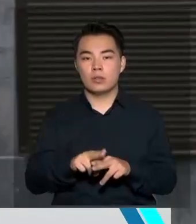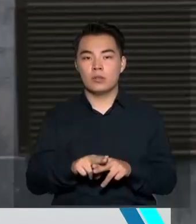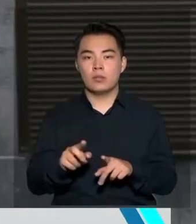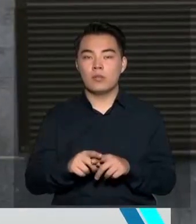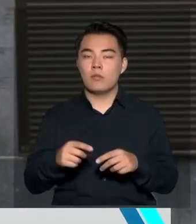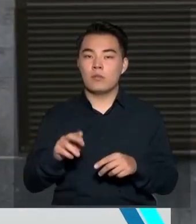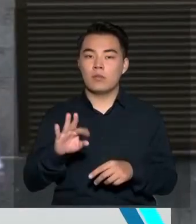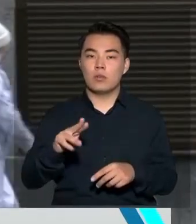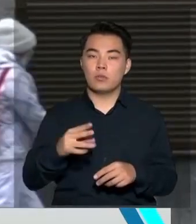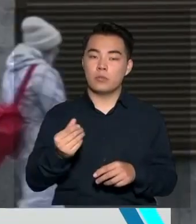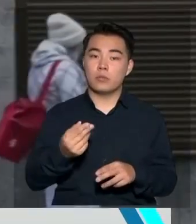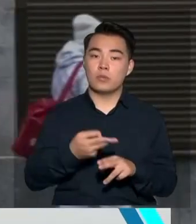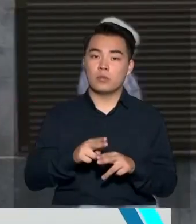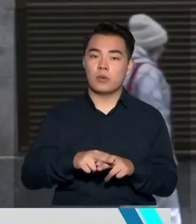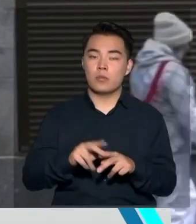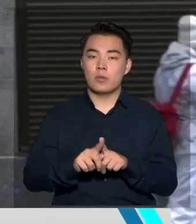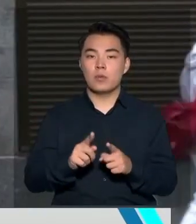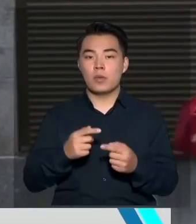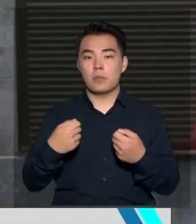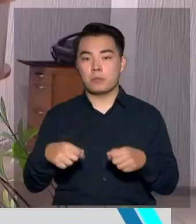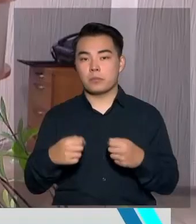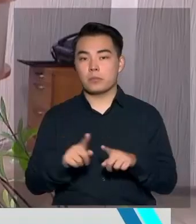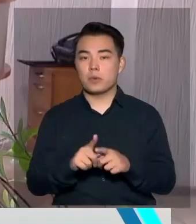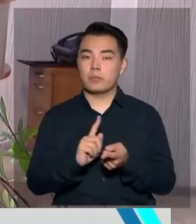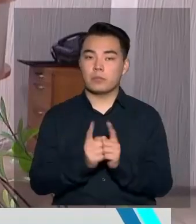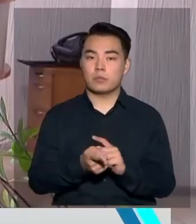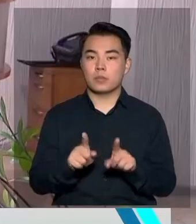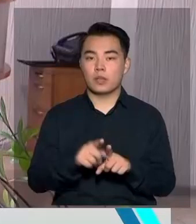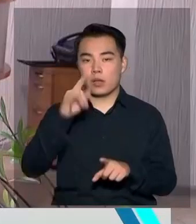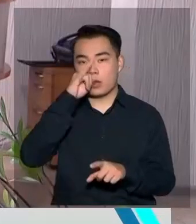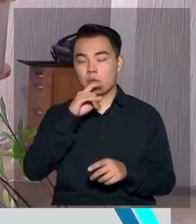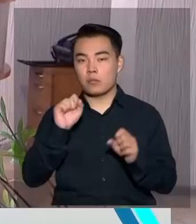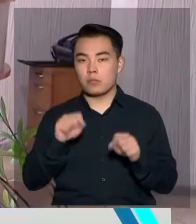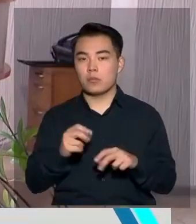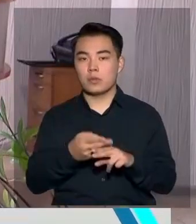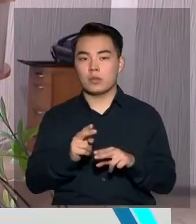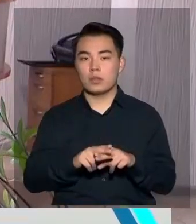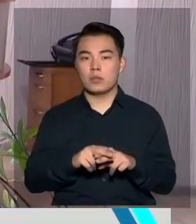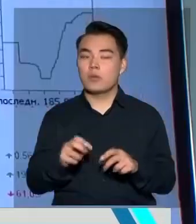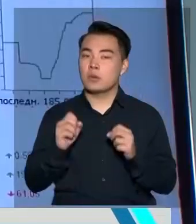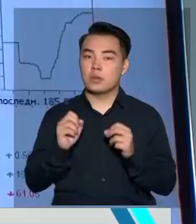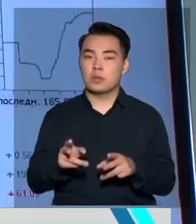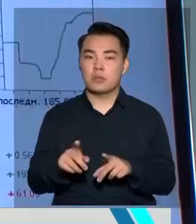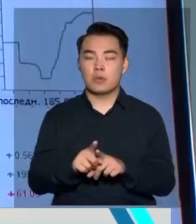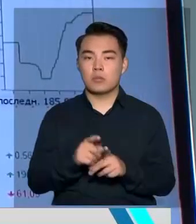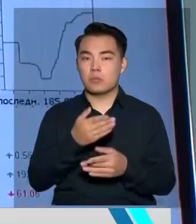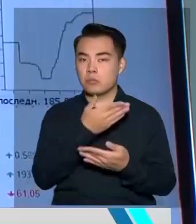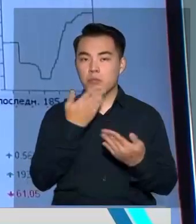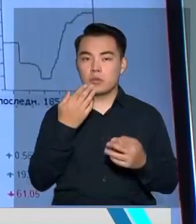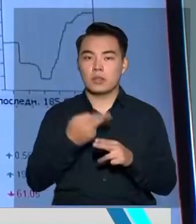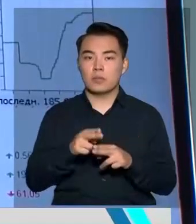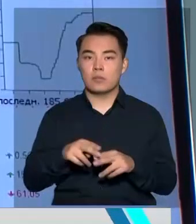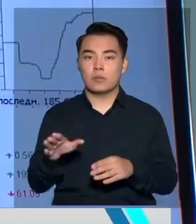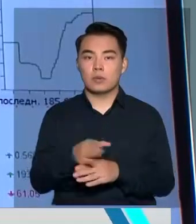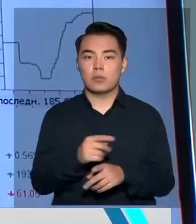валюту могли таким образом обменять и вернуть в Казахстан чеботарёв считает что рисков этой ситуации не таит Они